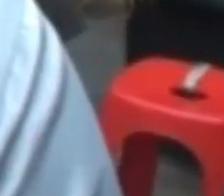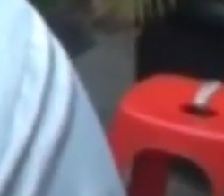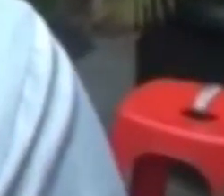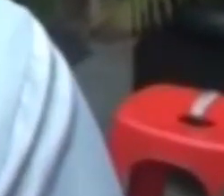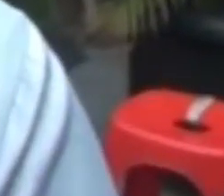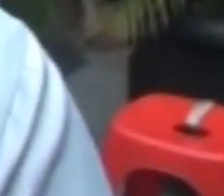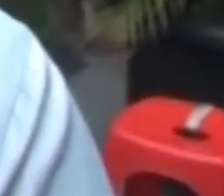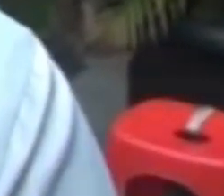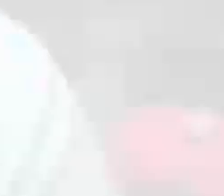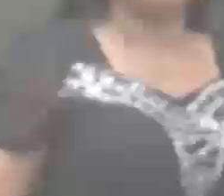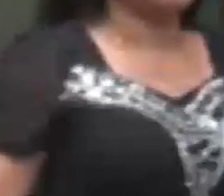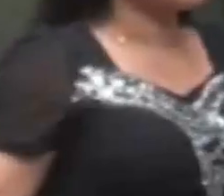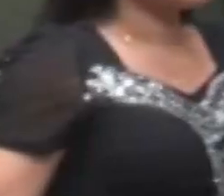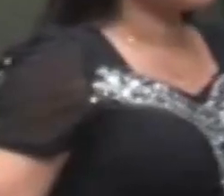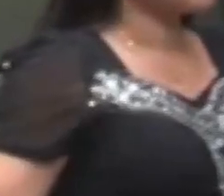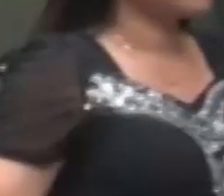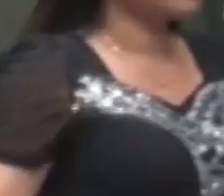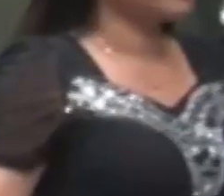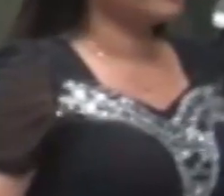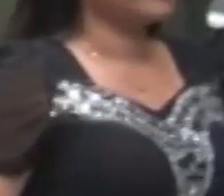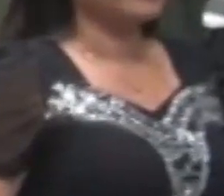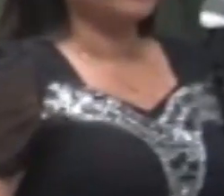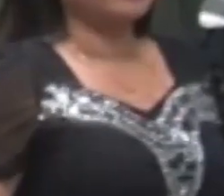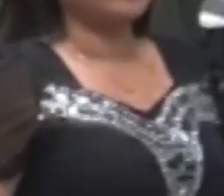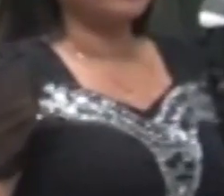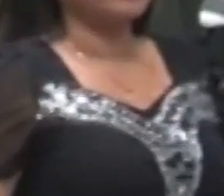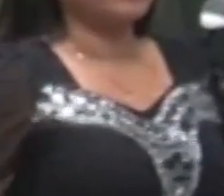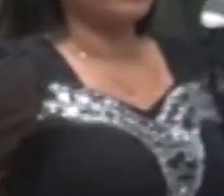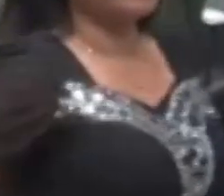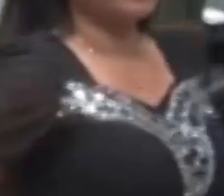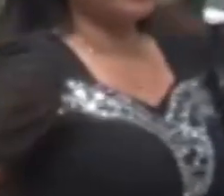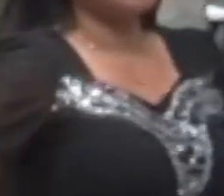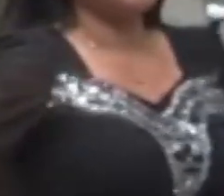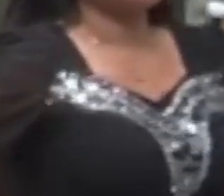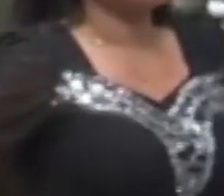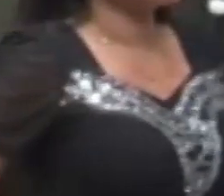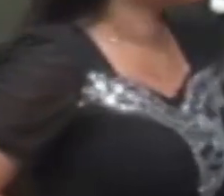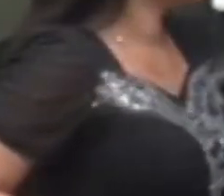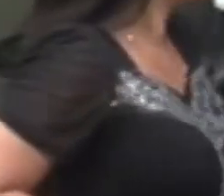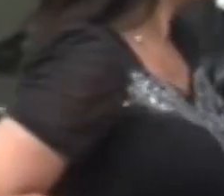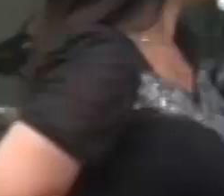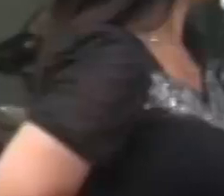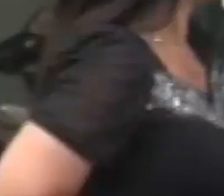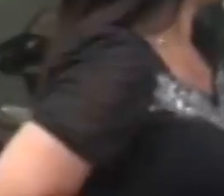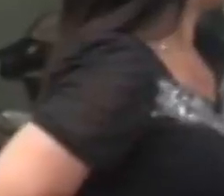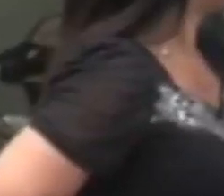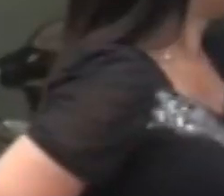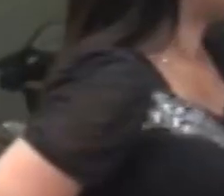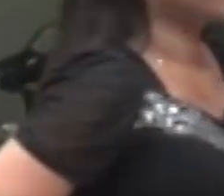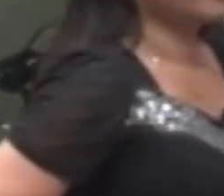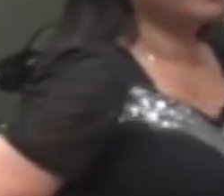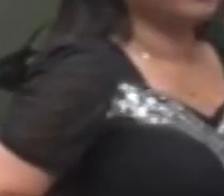Emang kena denda? Saya nggak tahu. Cepat protes. Ya karena saya lupa. Kalau nggak lupa mah mungkin saya udah pakai. Namanya diburu-buru saya